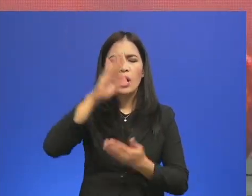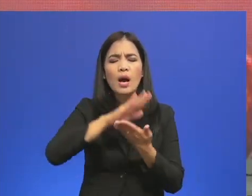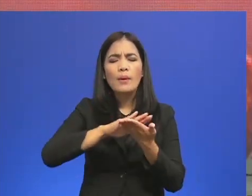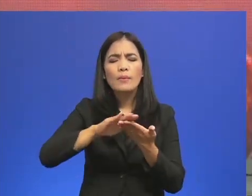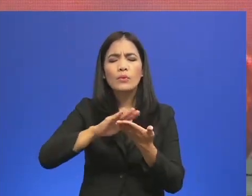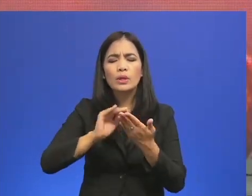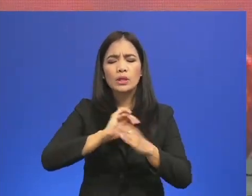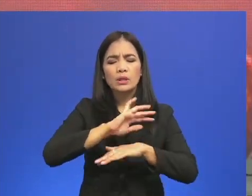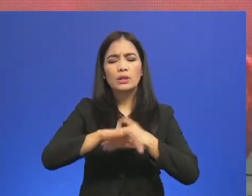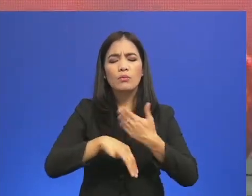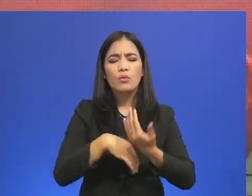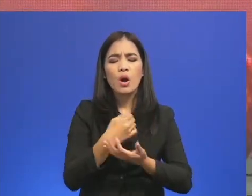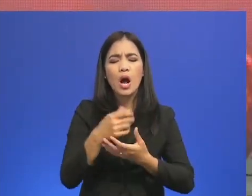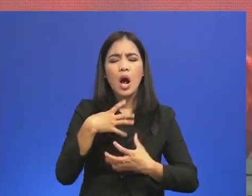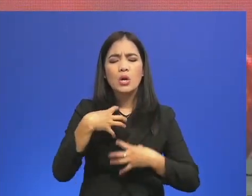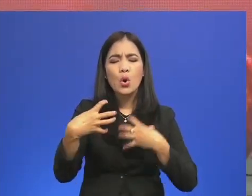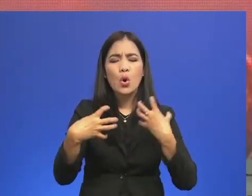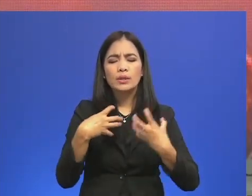Ampunilah segala dosa,